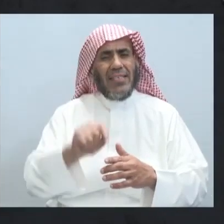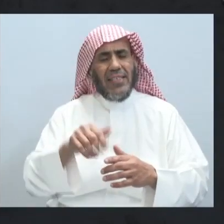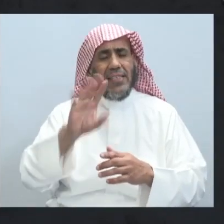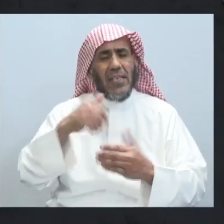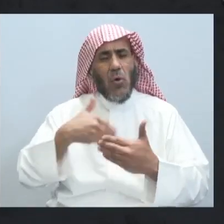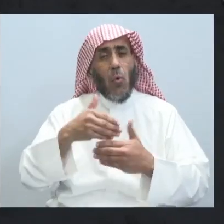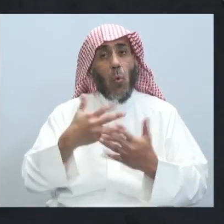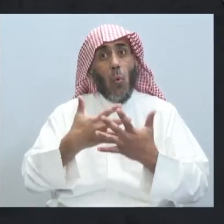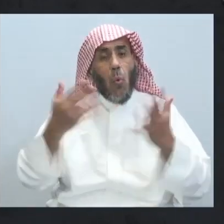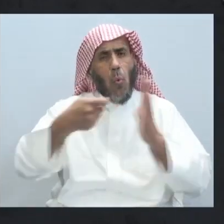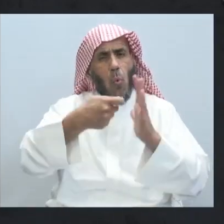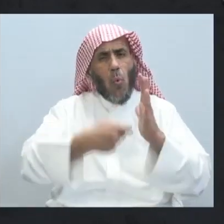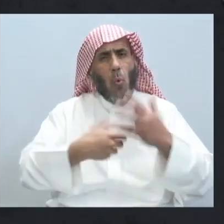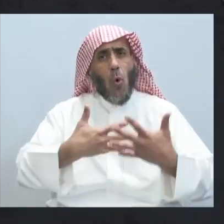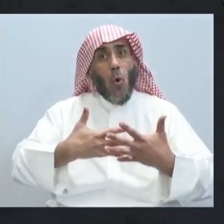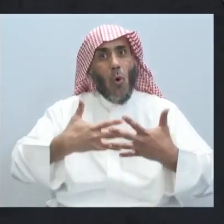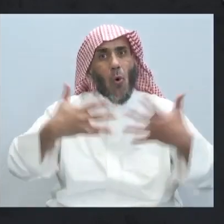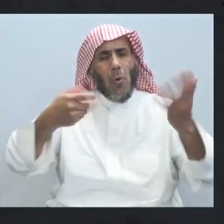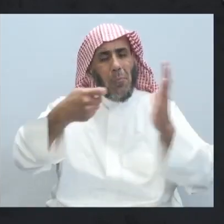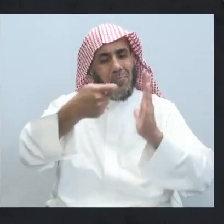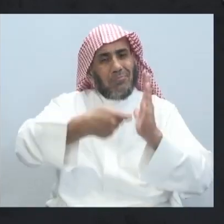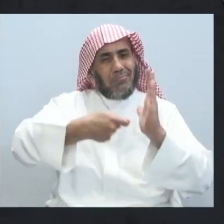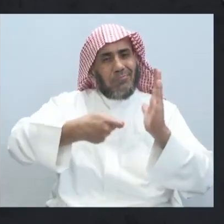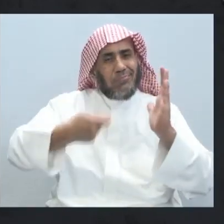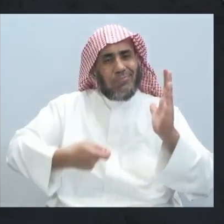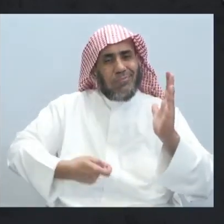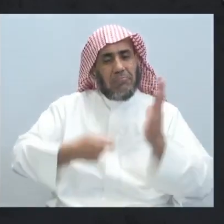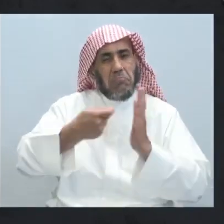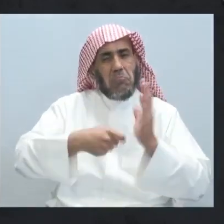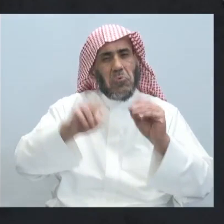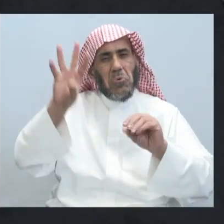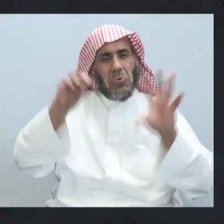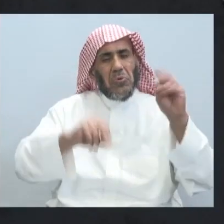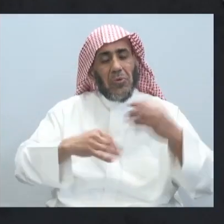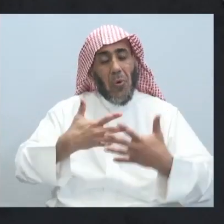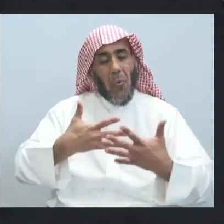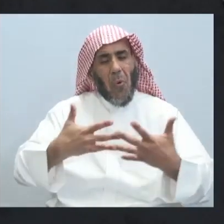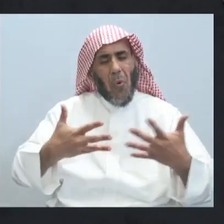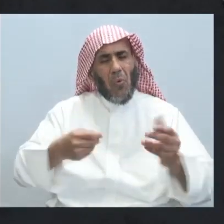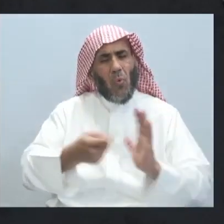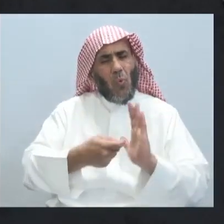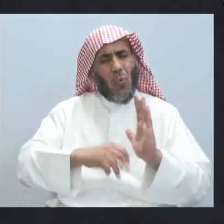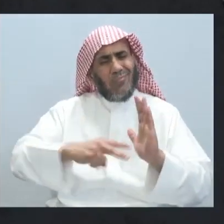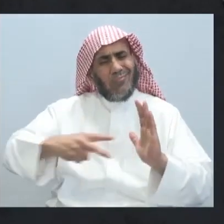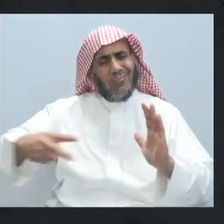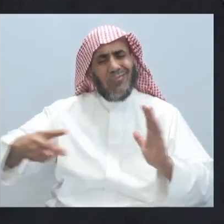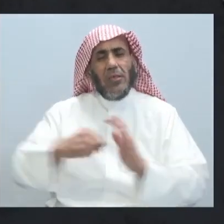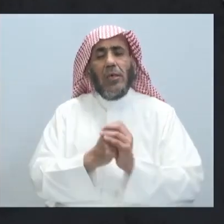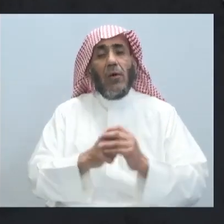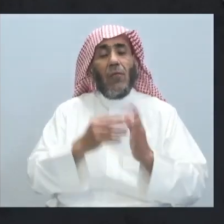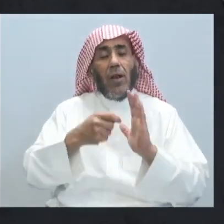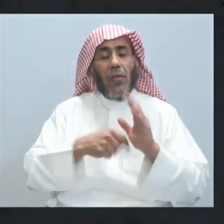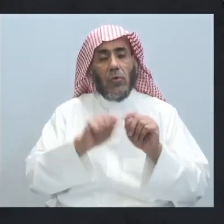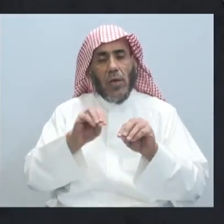كتابات و وكتاب ظهروا كثيرا وظهر ايضا اساليب حديثه جدا ل النثر اسلوب السجع واسلوب الترسل وغيرها من الاساليب التي التي ظهرت في النثر و